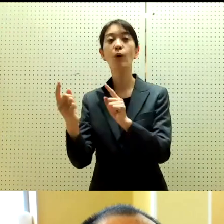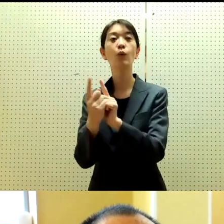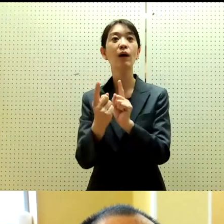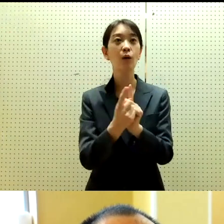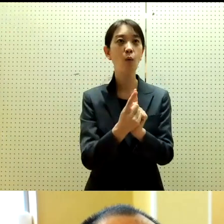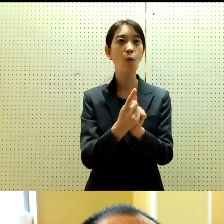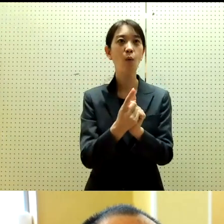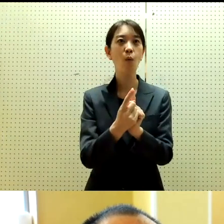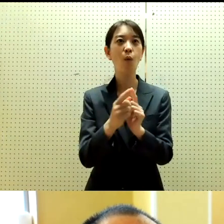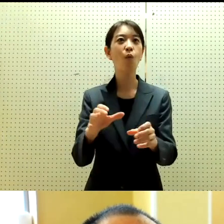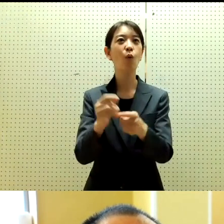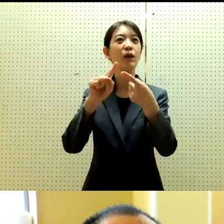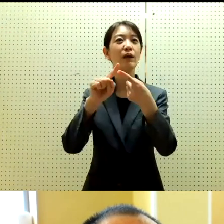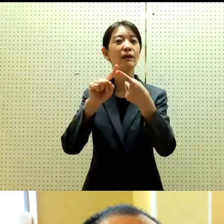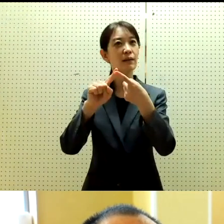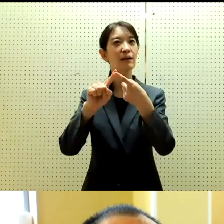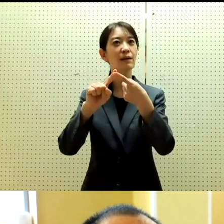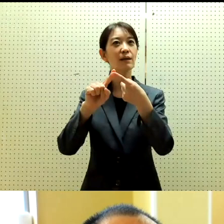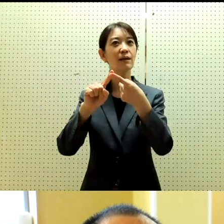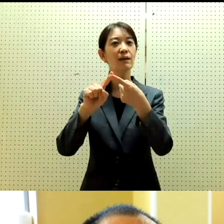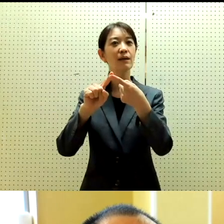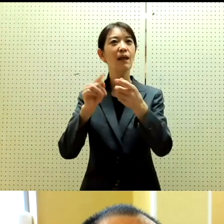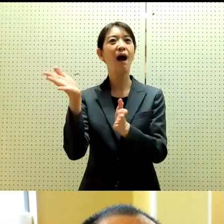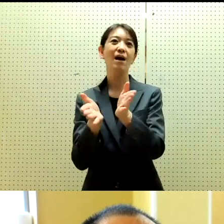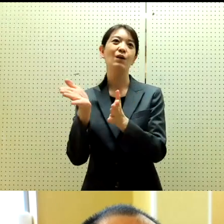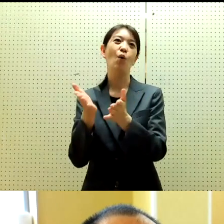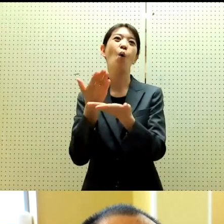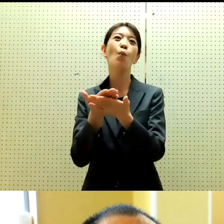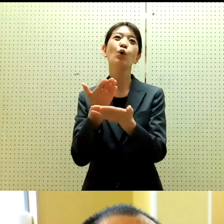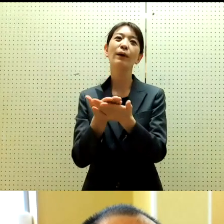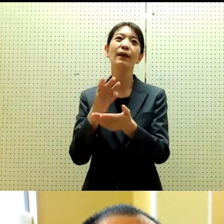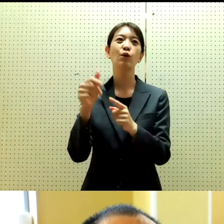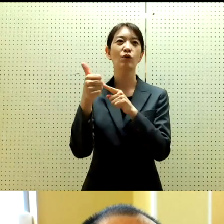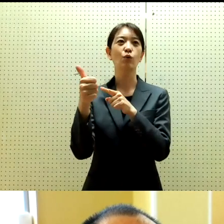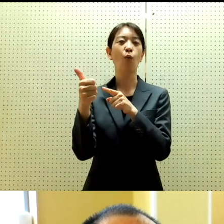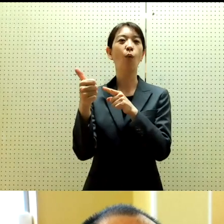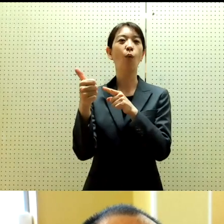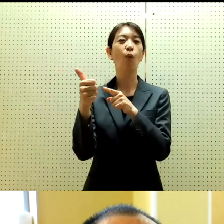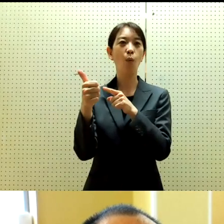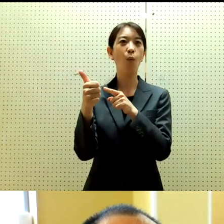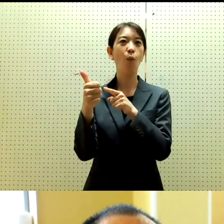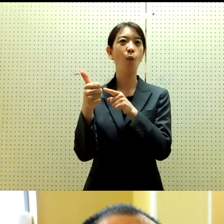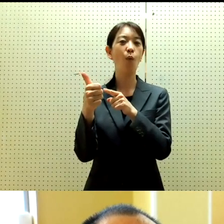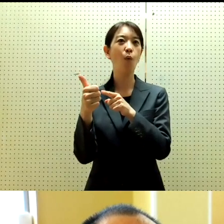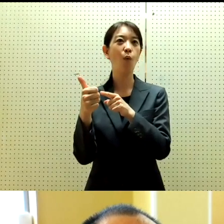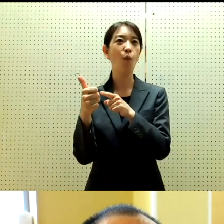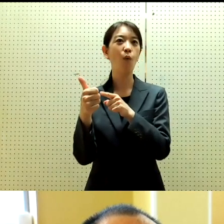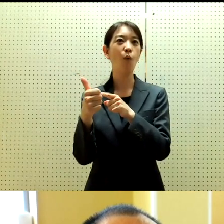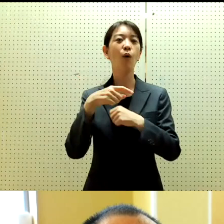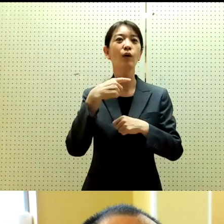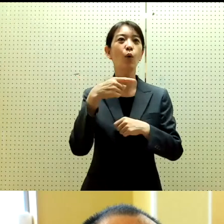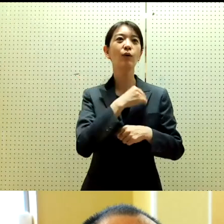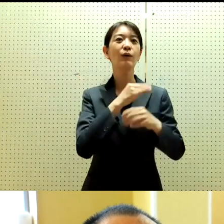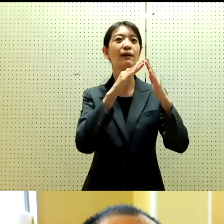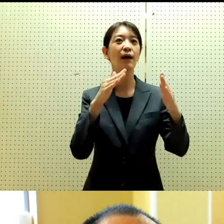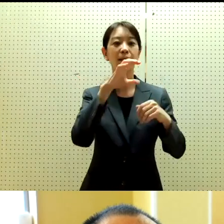配慮ということを求めていらっしゃる方だと思うんですけれども、 教育委員会で各学校の